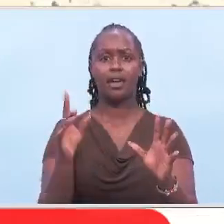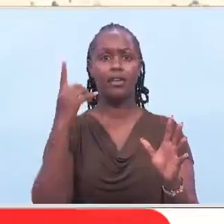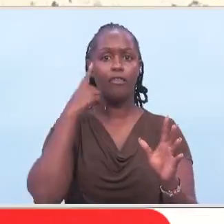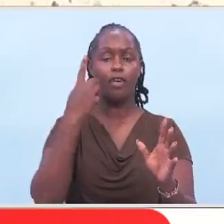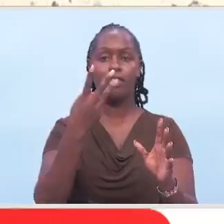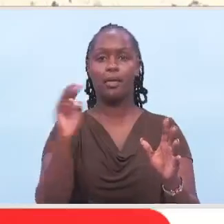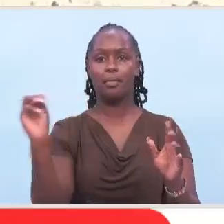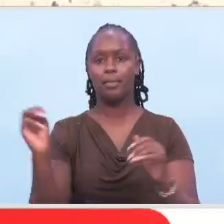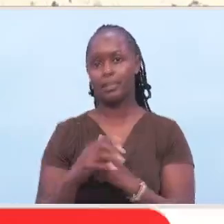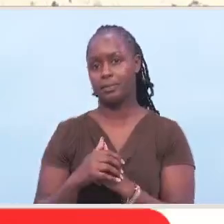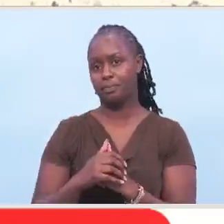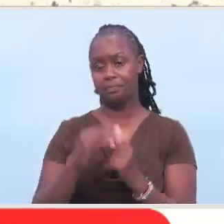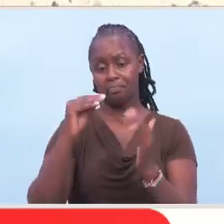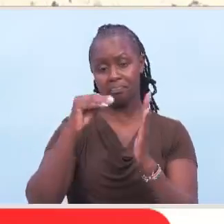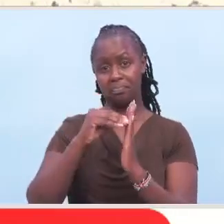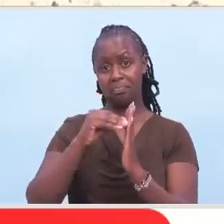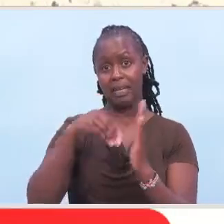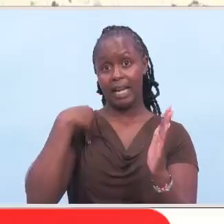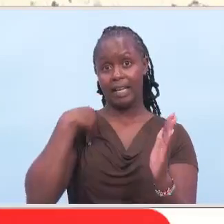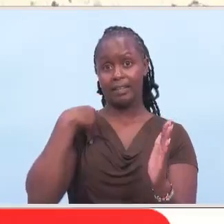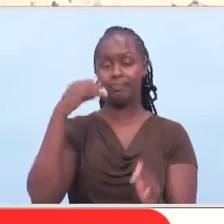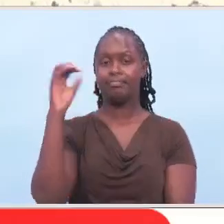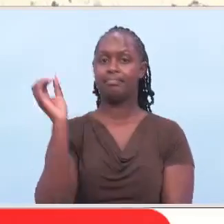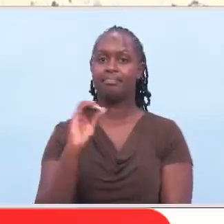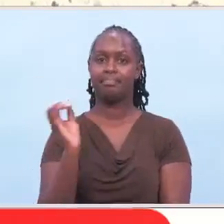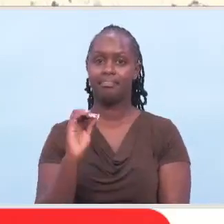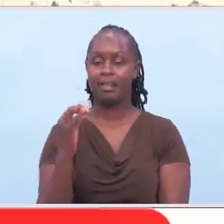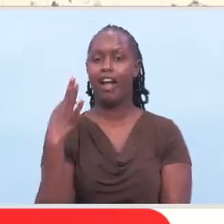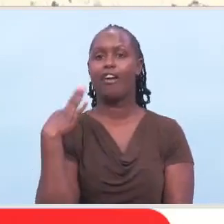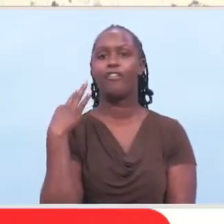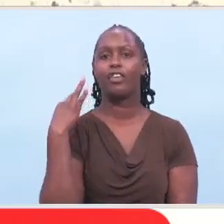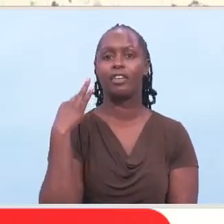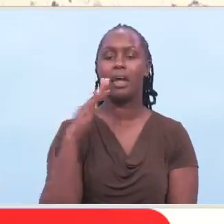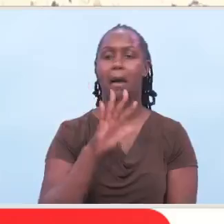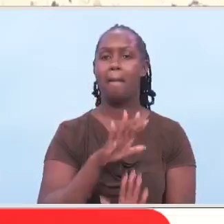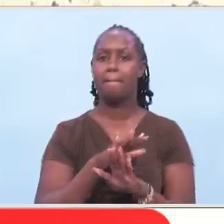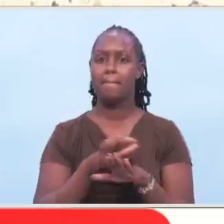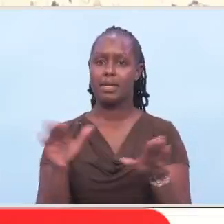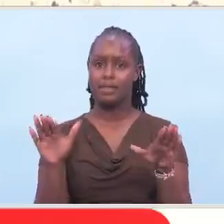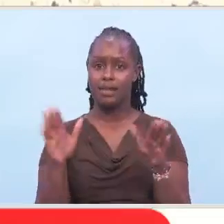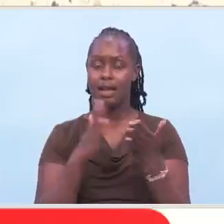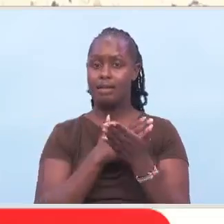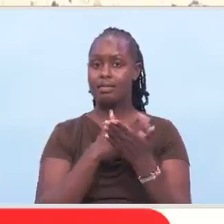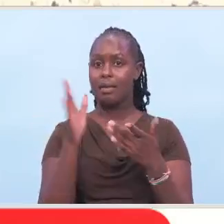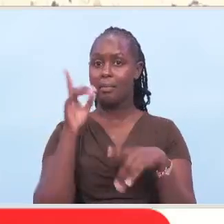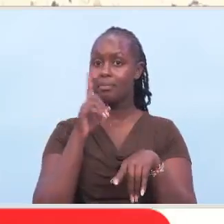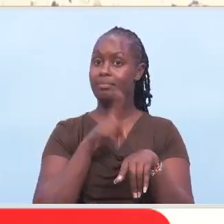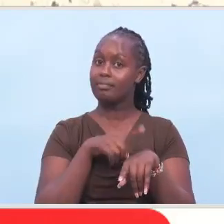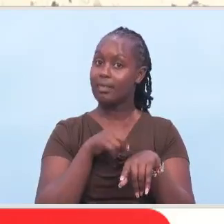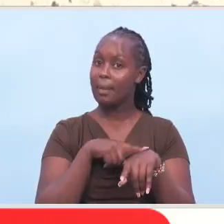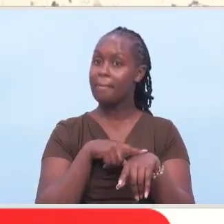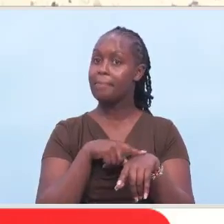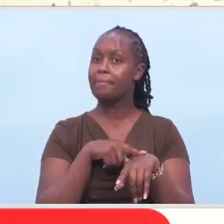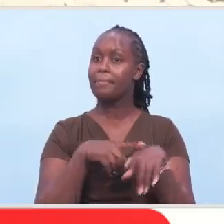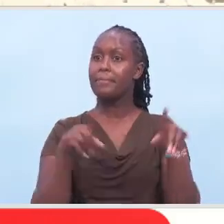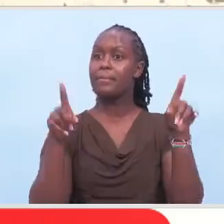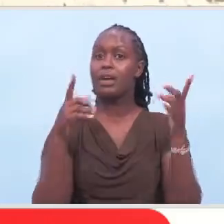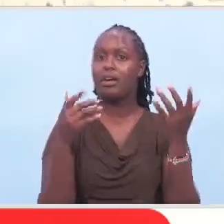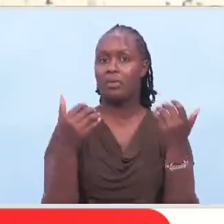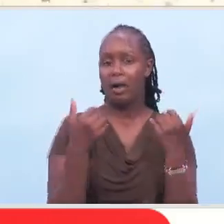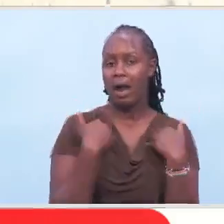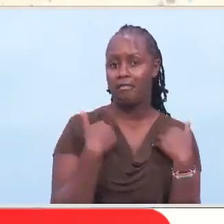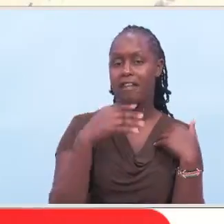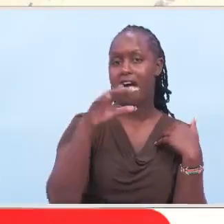Sisi hatuna malipo. Ni kazi ile unavyoiona ya kujitolea. Wakati mwingine usalama wako ni mkubwa. Kati mwingine una